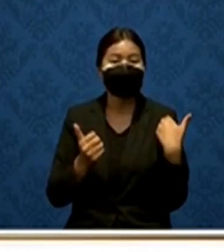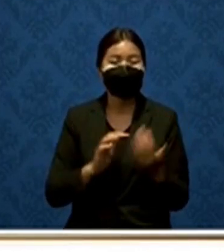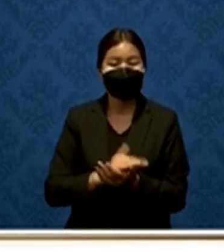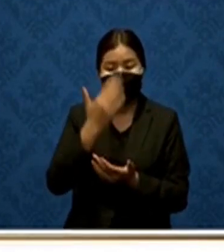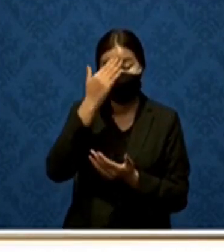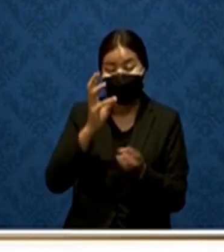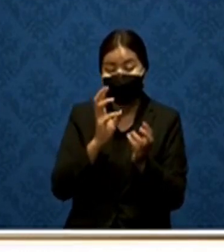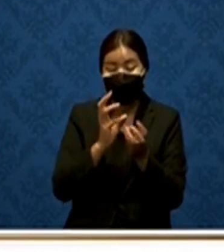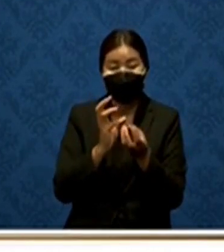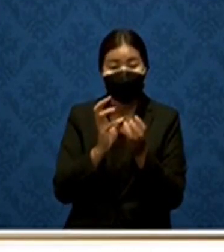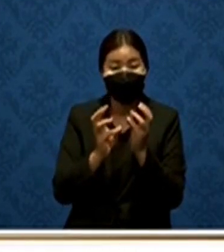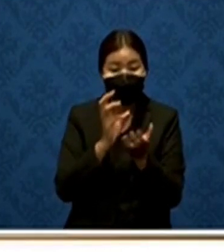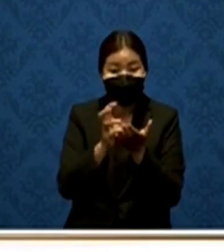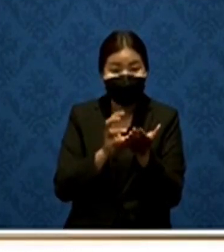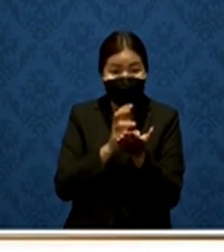โอ้ย